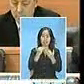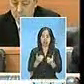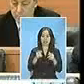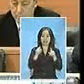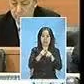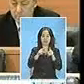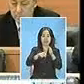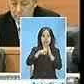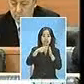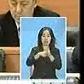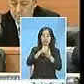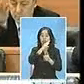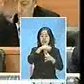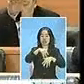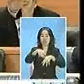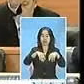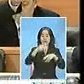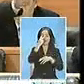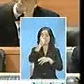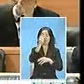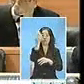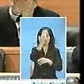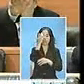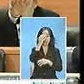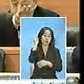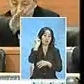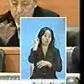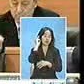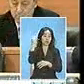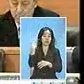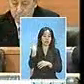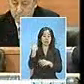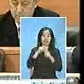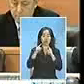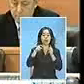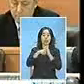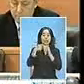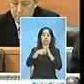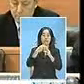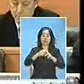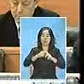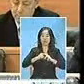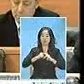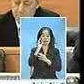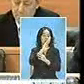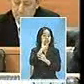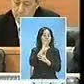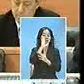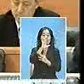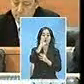ถ้าคนทั่วไปพี่น้องประชาชนที่ฟังอยู่ทางบ้านขอฟังว่าเป็นความเห็นส่วนตัวของท่